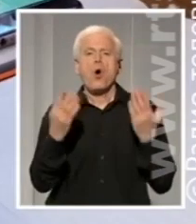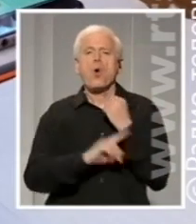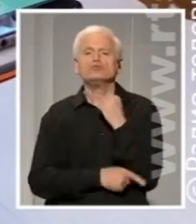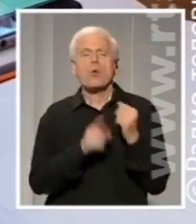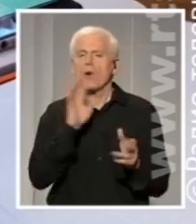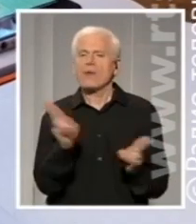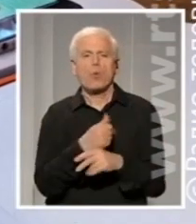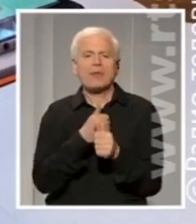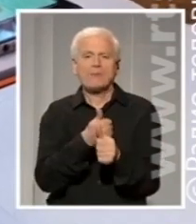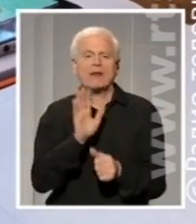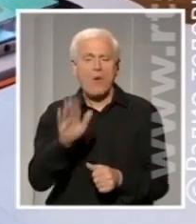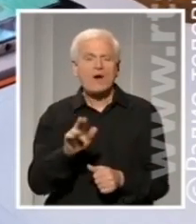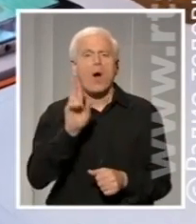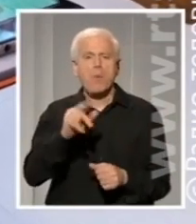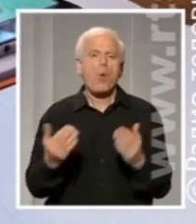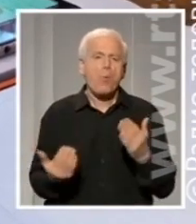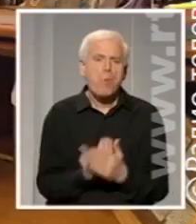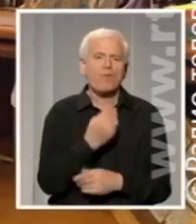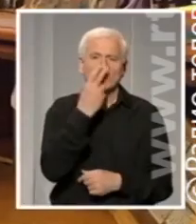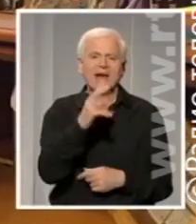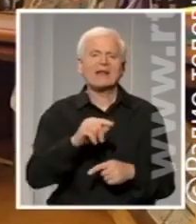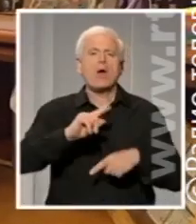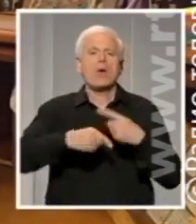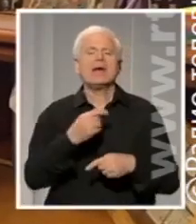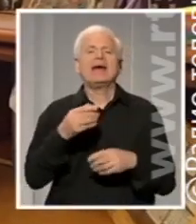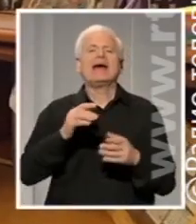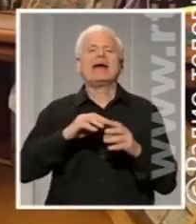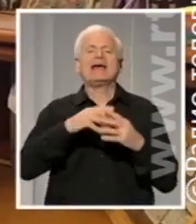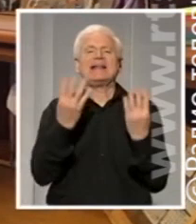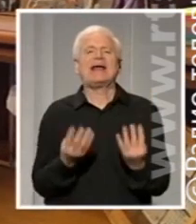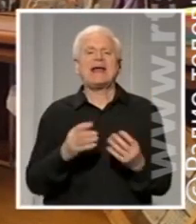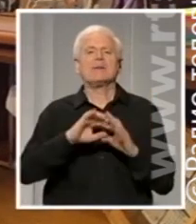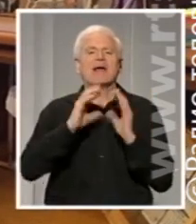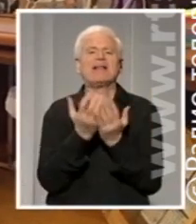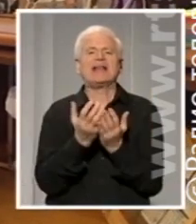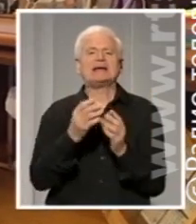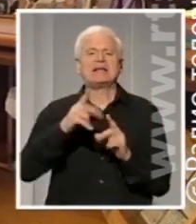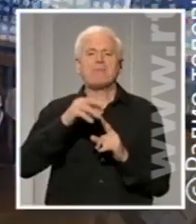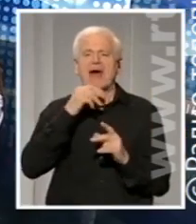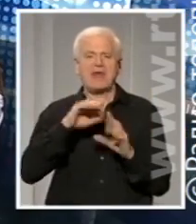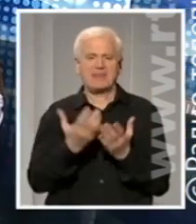časove da prate na taj način, moći će da ih slušaju i gledaju na internet platformi RTS Planeta.